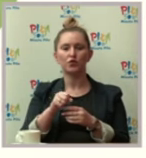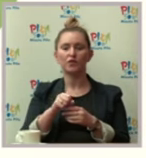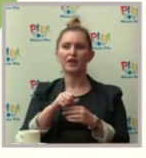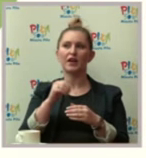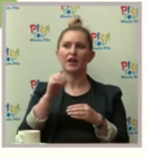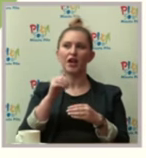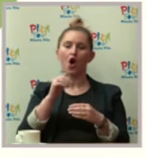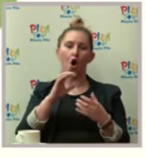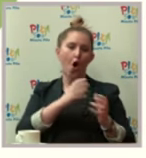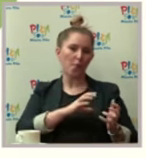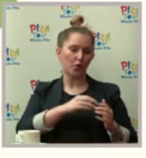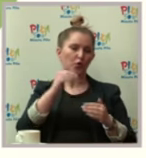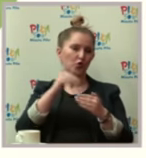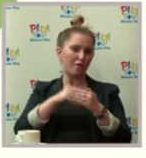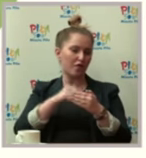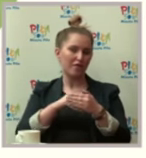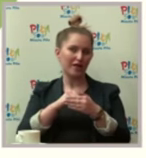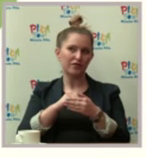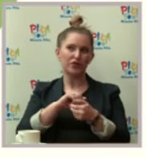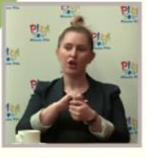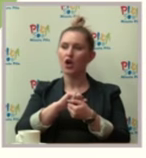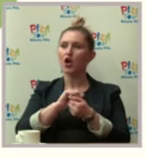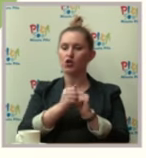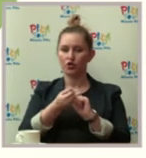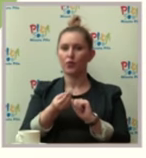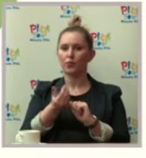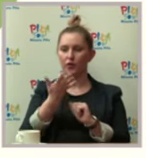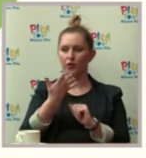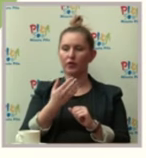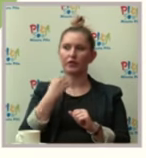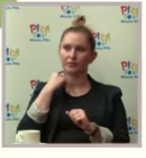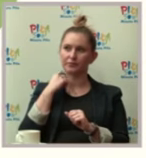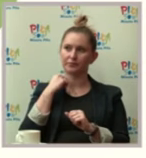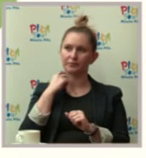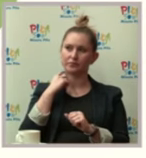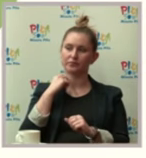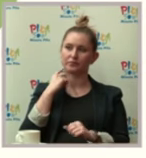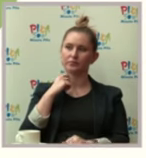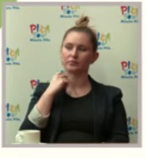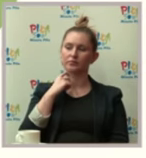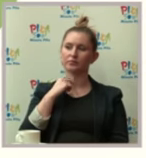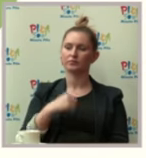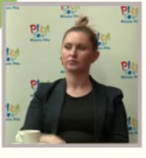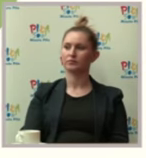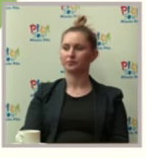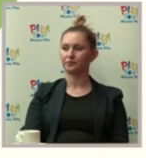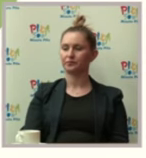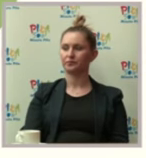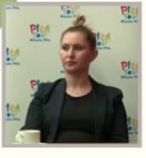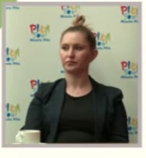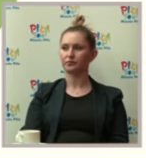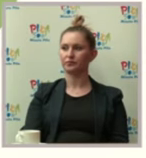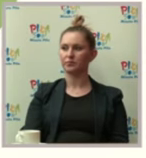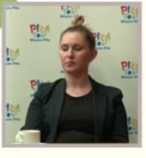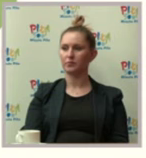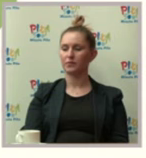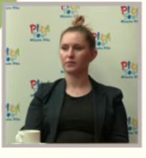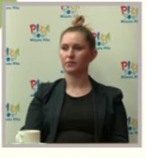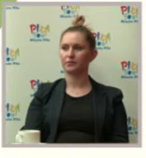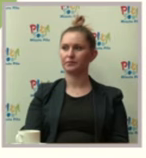wprowadziła współodpowiedzialność finansową gmin za utrzymanie tego typu placówek. A mianowicie